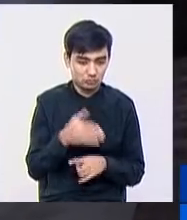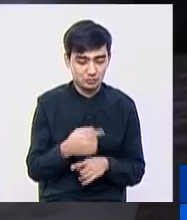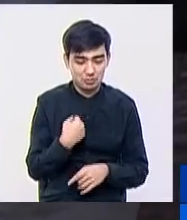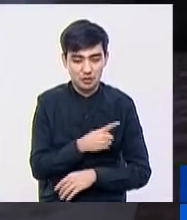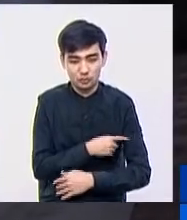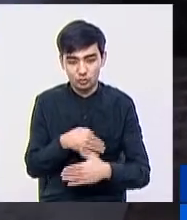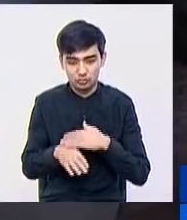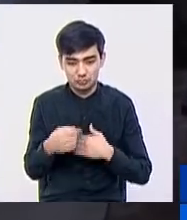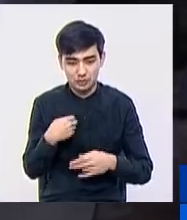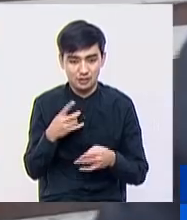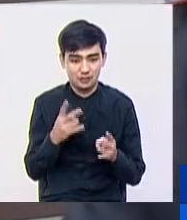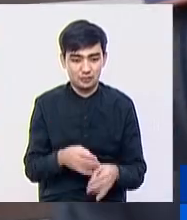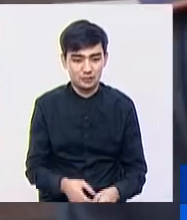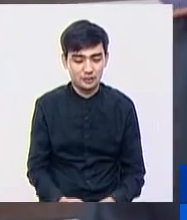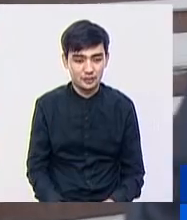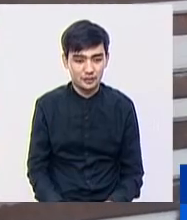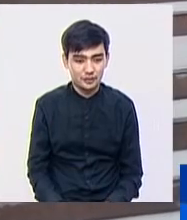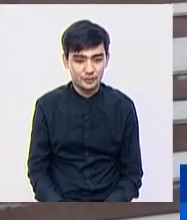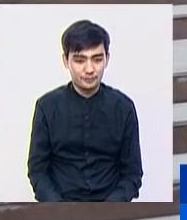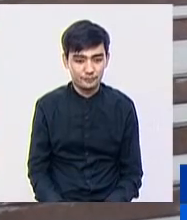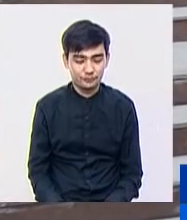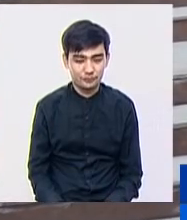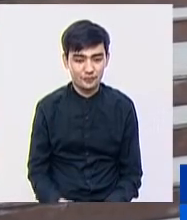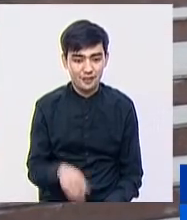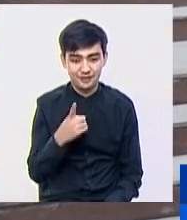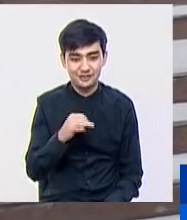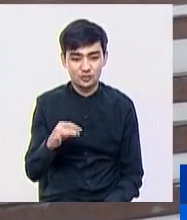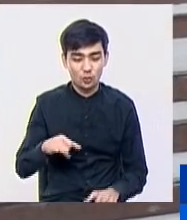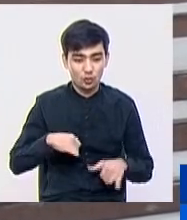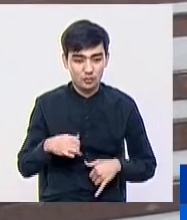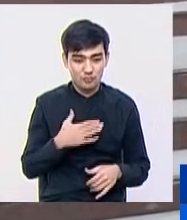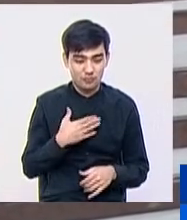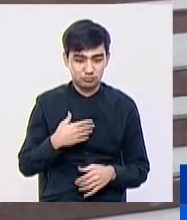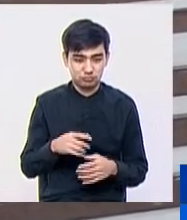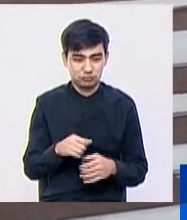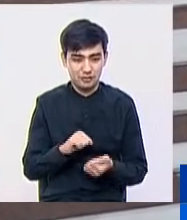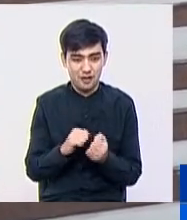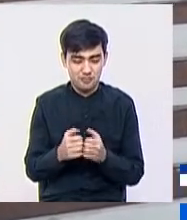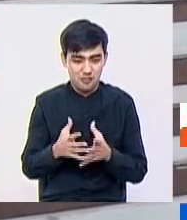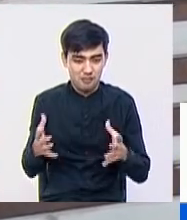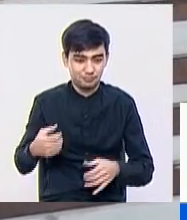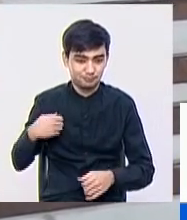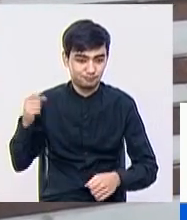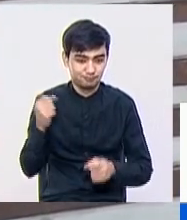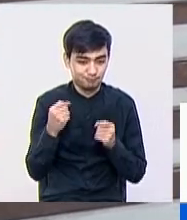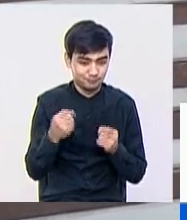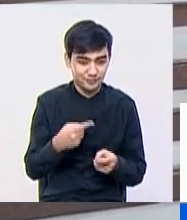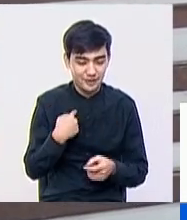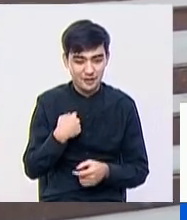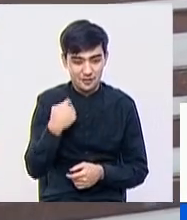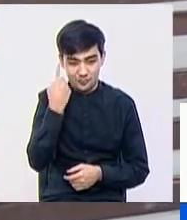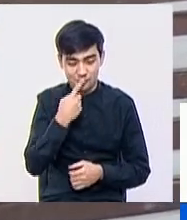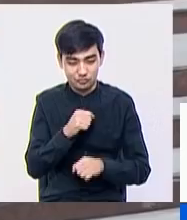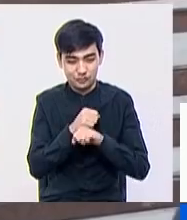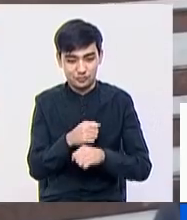больничный уходить отказался. Один из хулиганов бросил в мою сторону огромный камень. Защищаясь, я закрыл лицо руками.